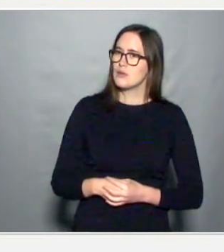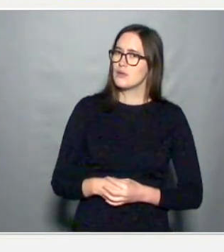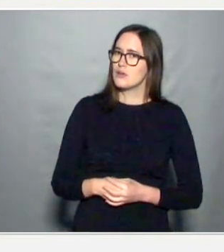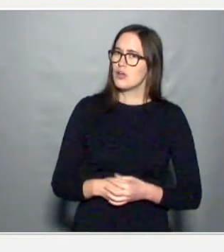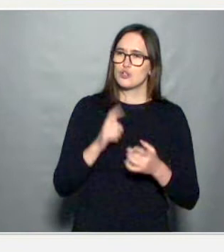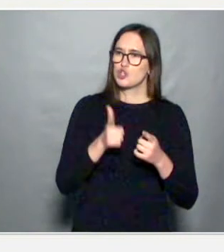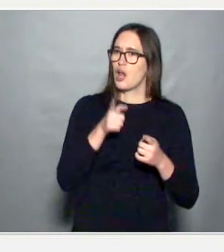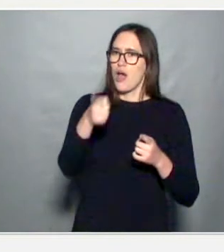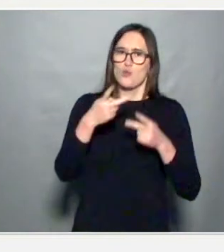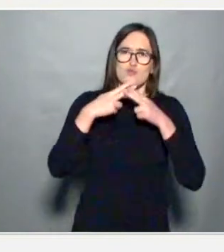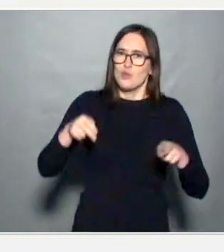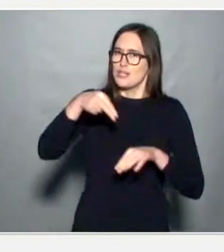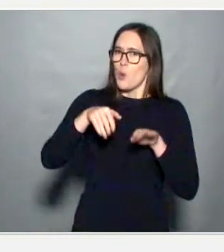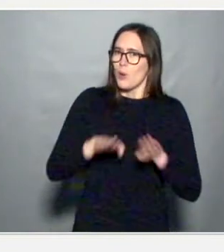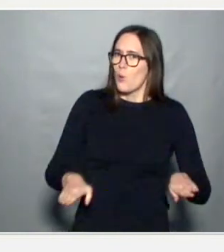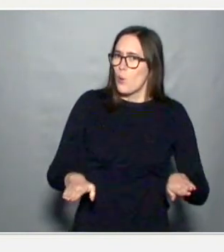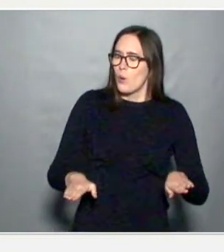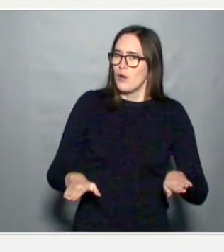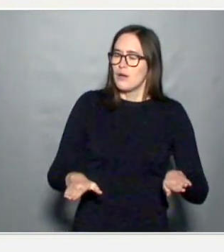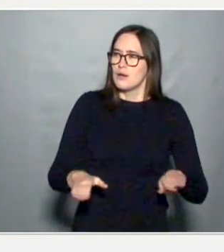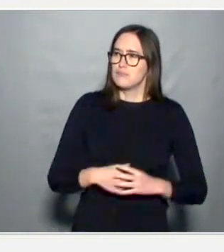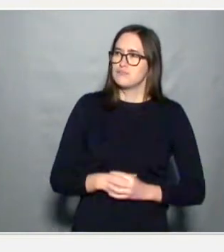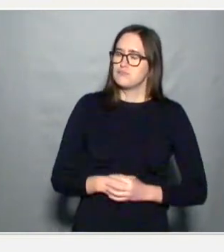För han kunde inte stå still.